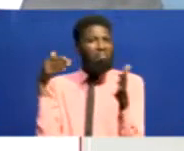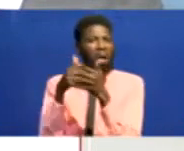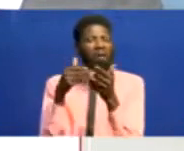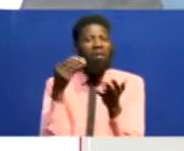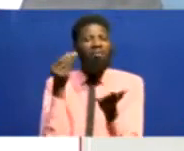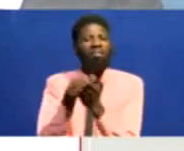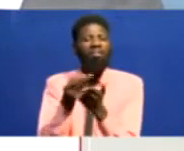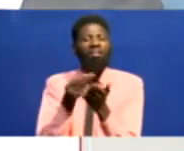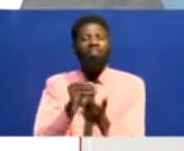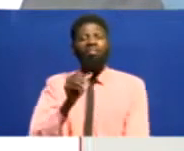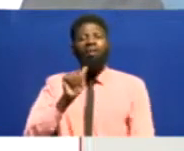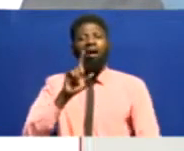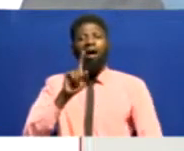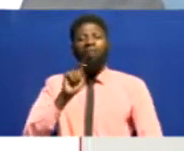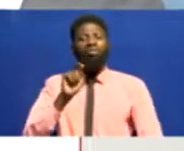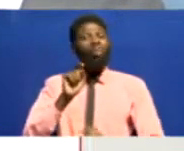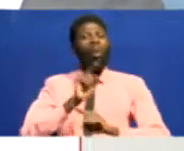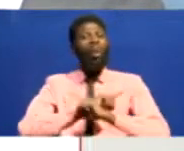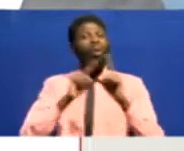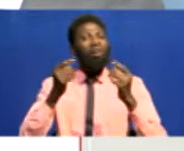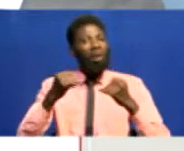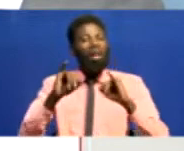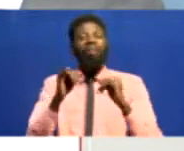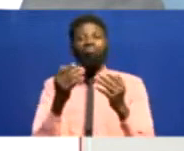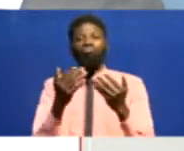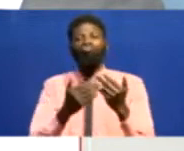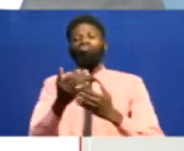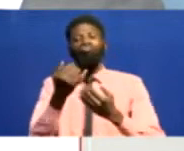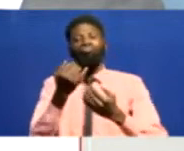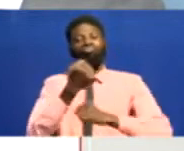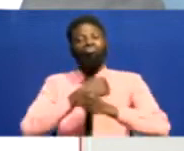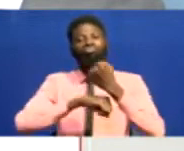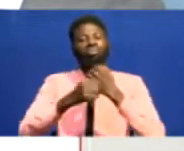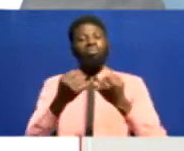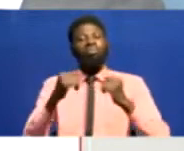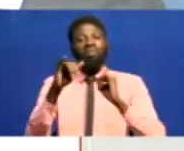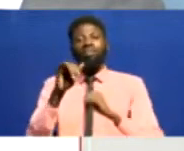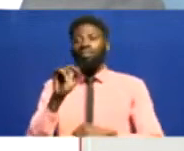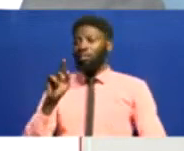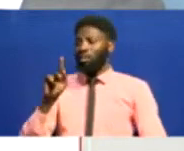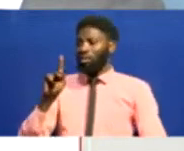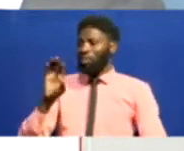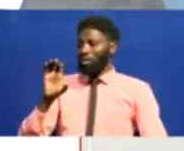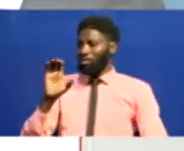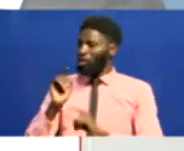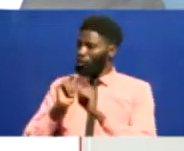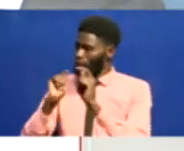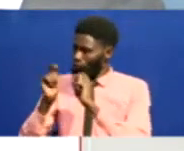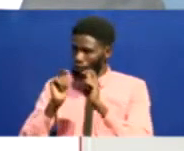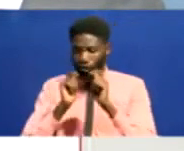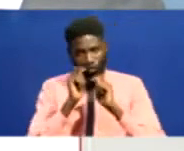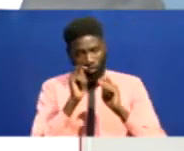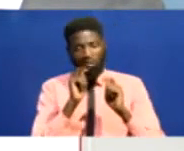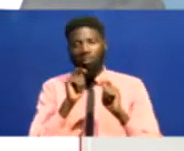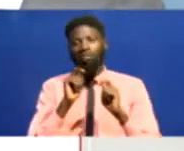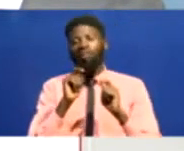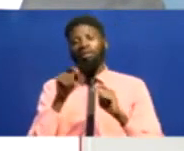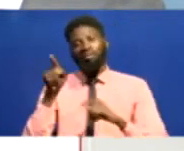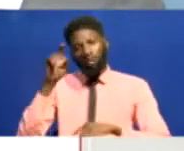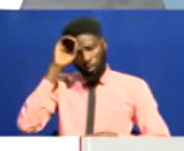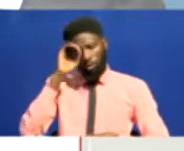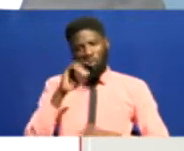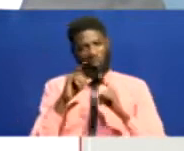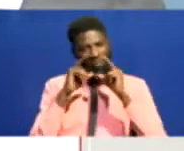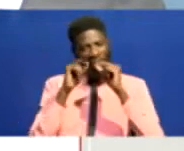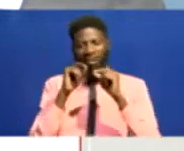mwaka 2023. Wengi ambao walihojiwa na shirika la utangazaji la Kenya KBC walisema hatua hiyo itakuwa na athari kubwa kwa gharama ya